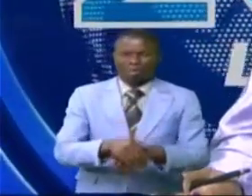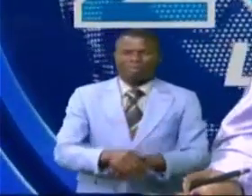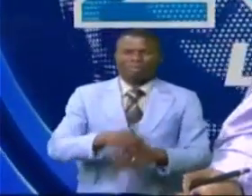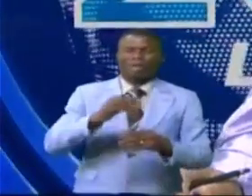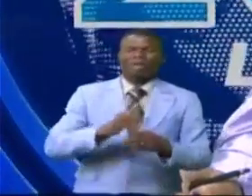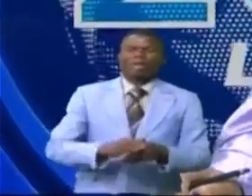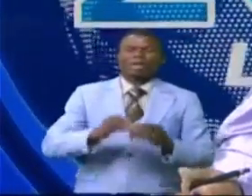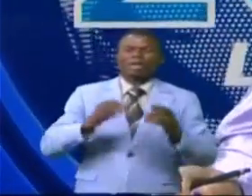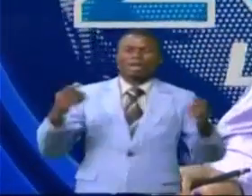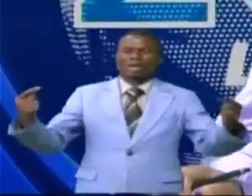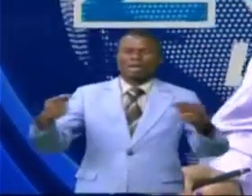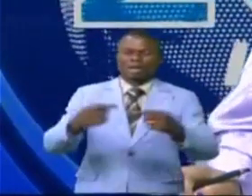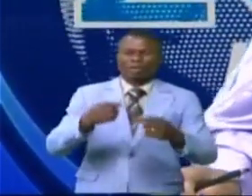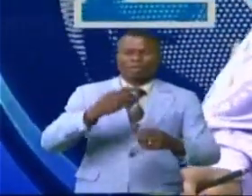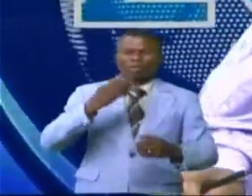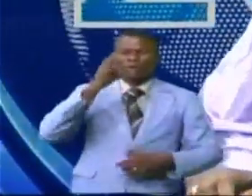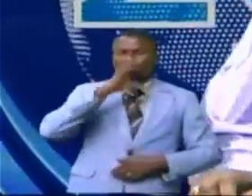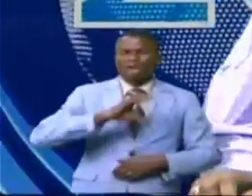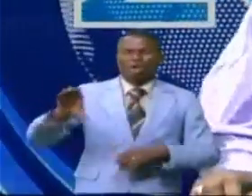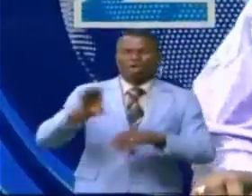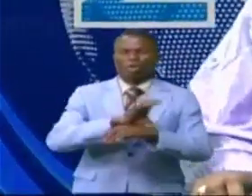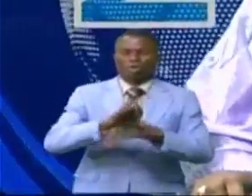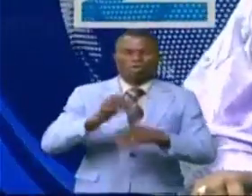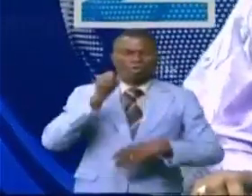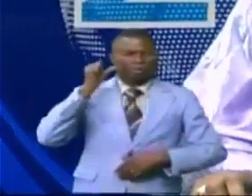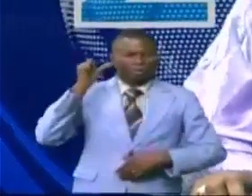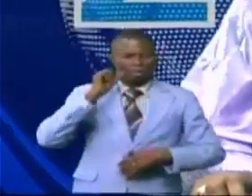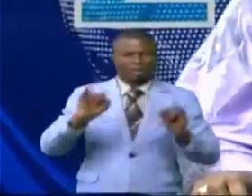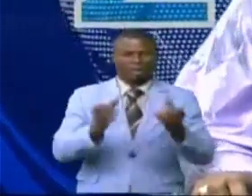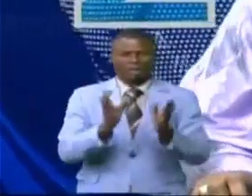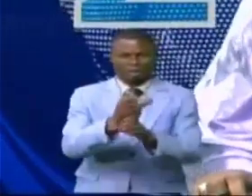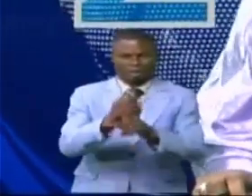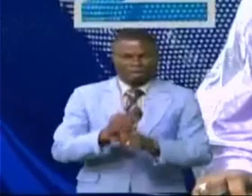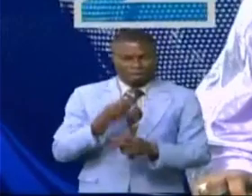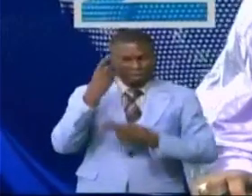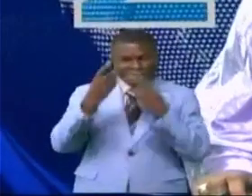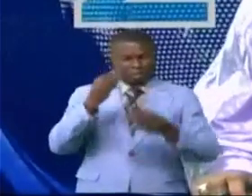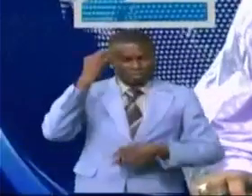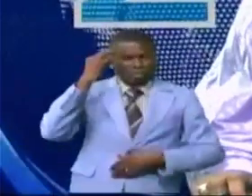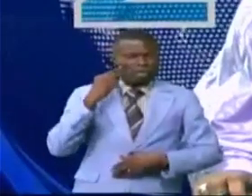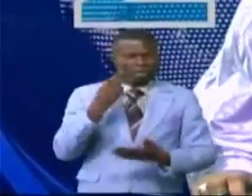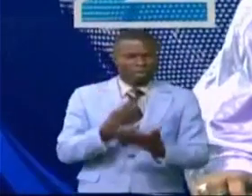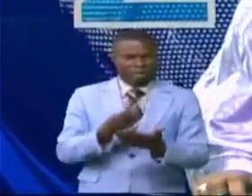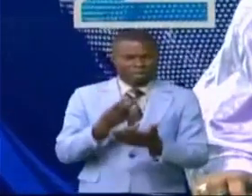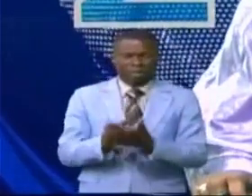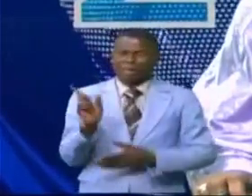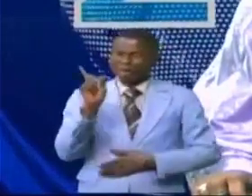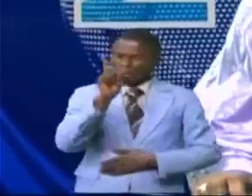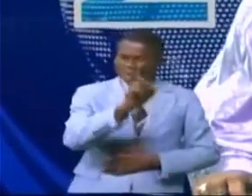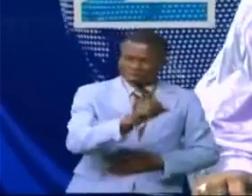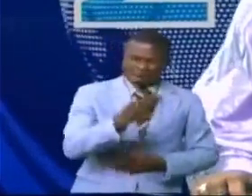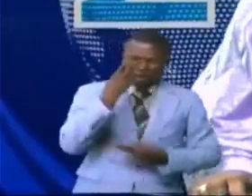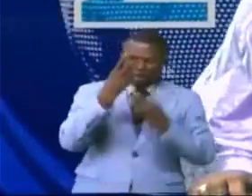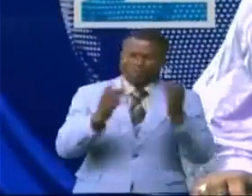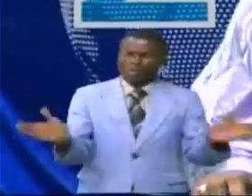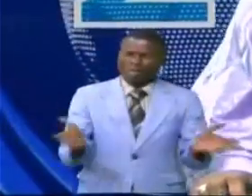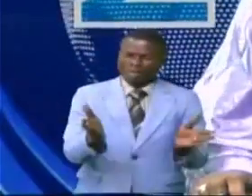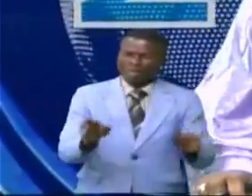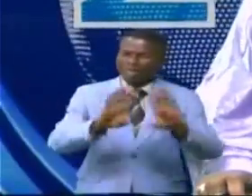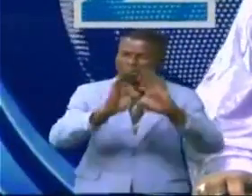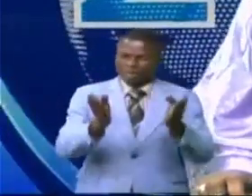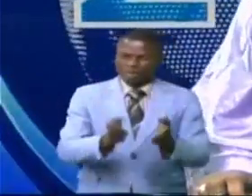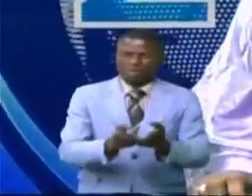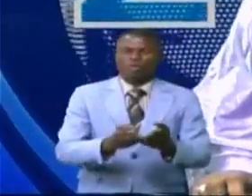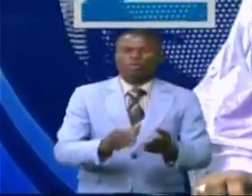notre 11 national est au zénith. Hier, les athlètes ont reçu la visite du ministre des Sports, Kaboulo Mona Kaboulo, qui leur a transmis le